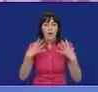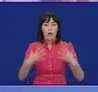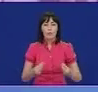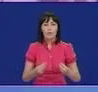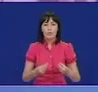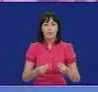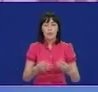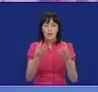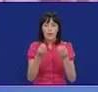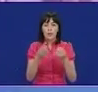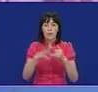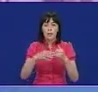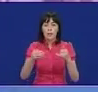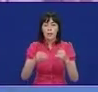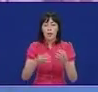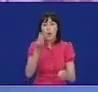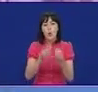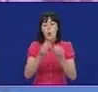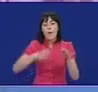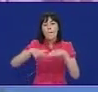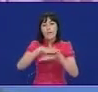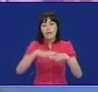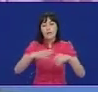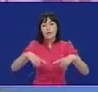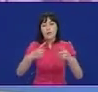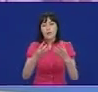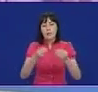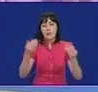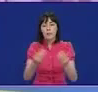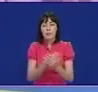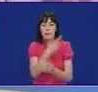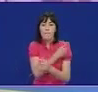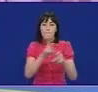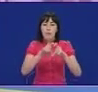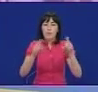іргелес жатқан жерде ойын площадкасын салып, одан кейін жаңадан больница